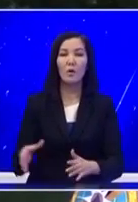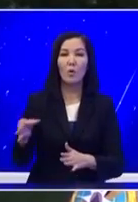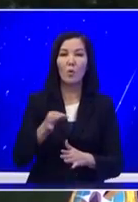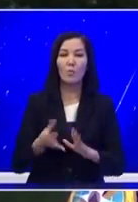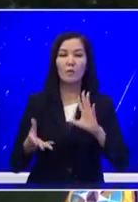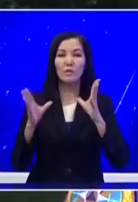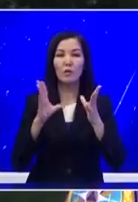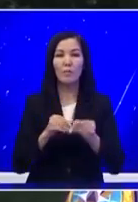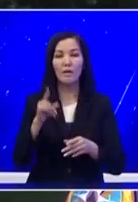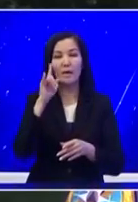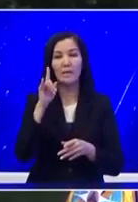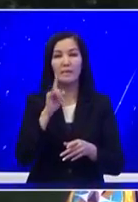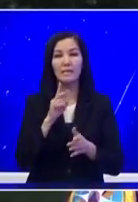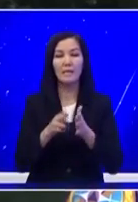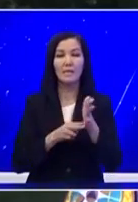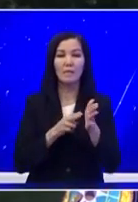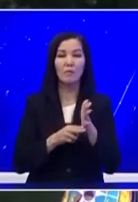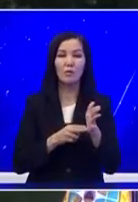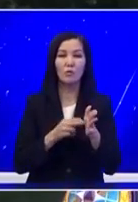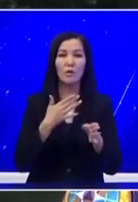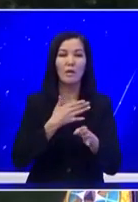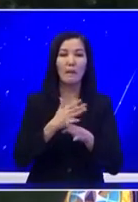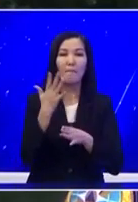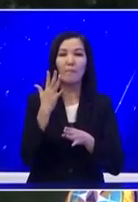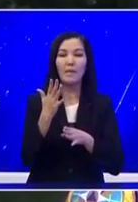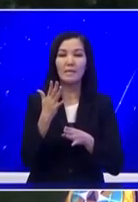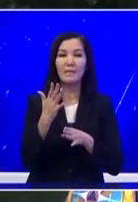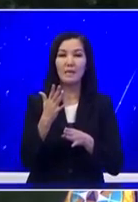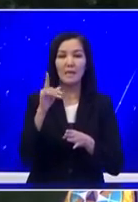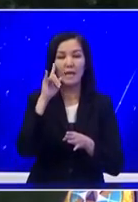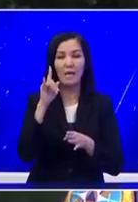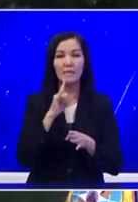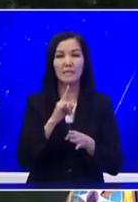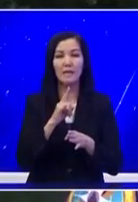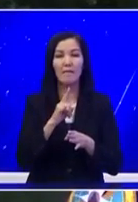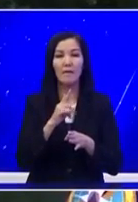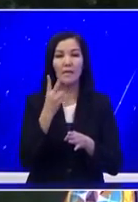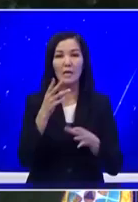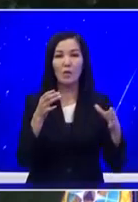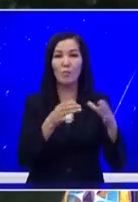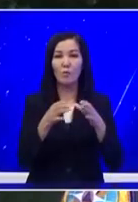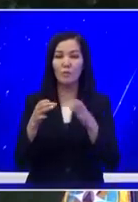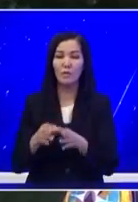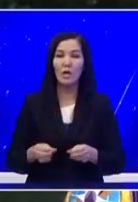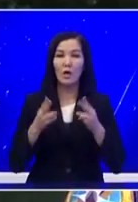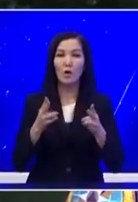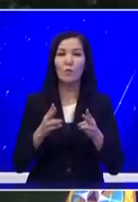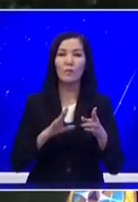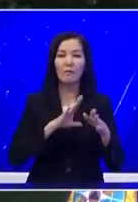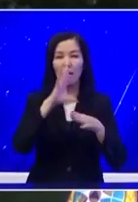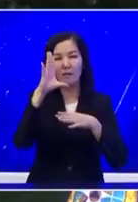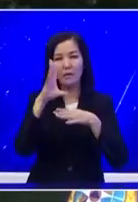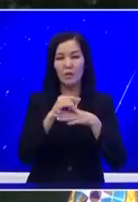аумағында Қазақстан темір жолынан бөлінген 5 пойыз және Қазавияның 2 бөлімшесі бар. Олар қауіпті аймақтарда тәулік бойы